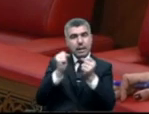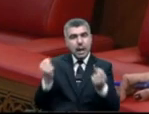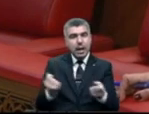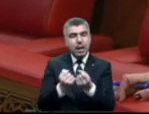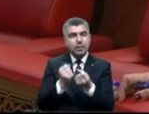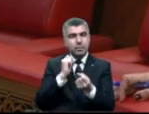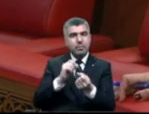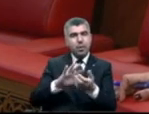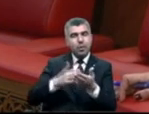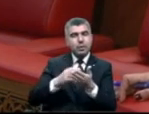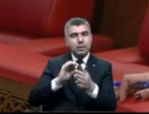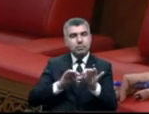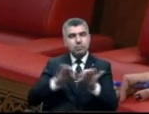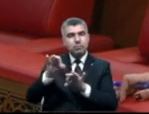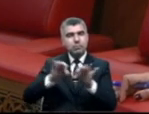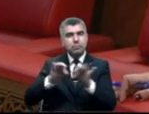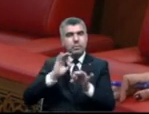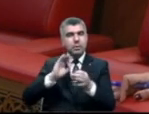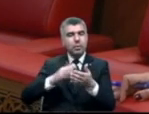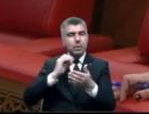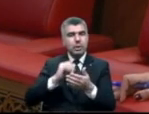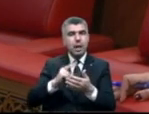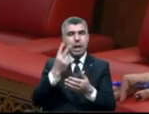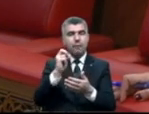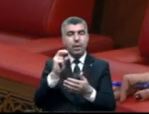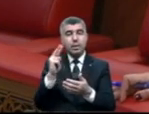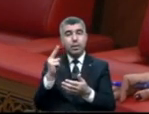تشغيل الكفاءات عبر المخطط الاستراتيجي تنمية ديال الفترة